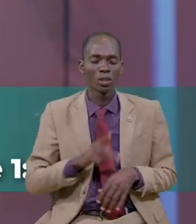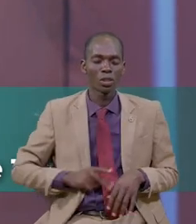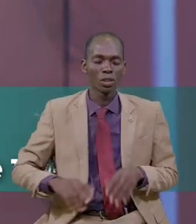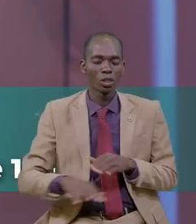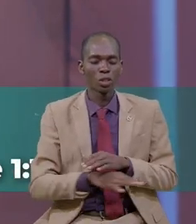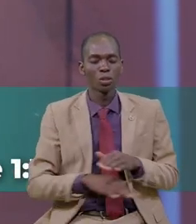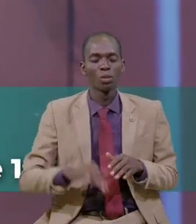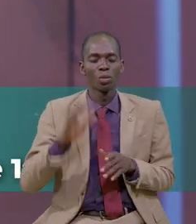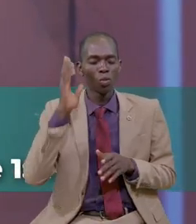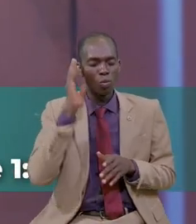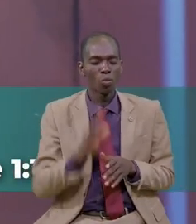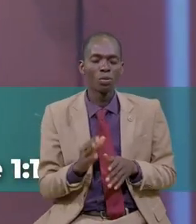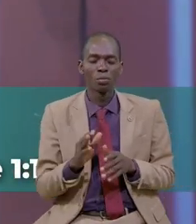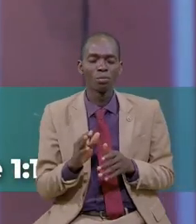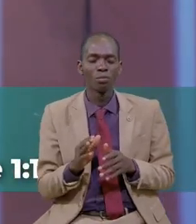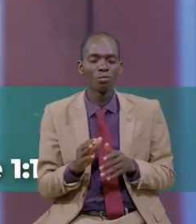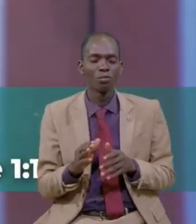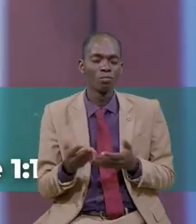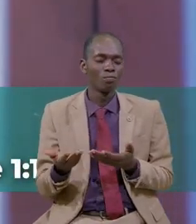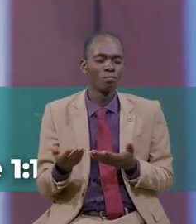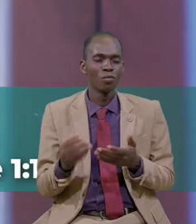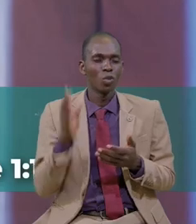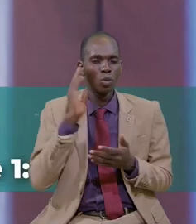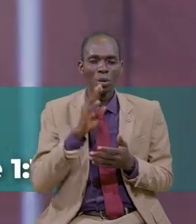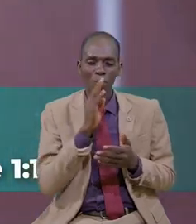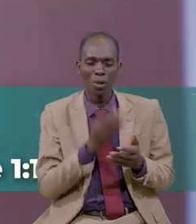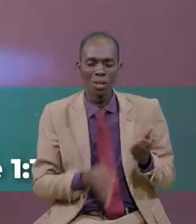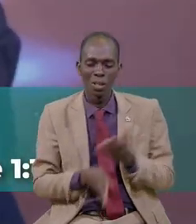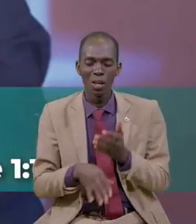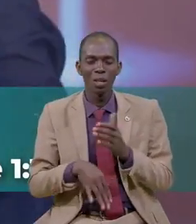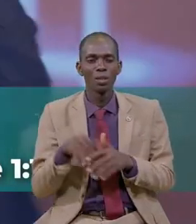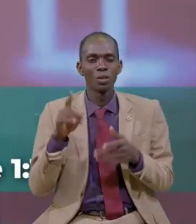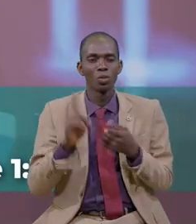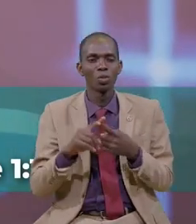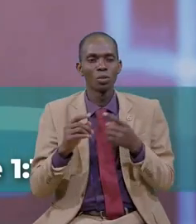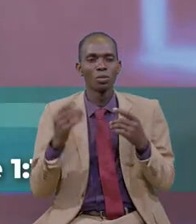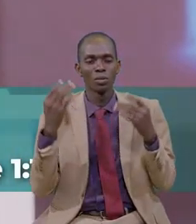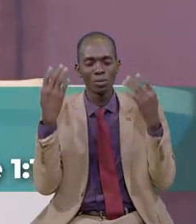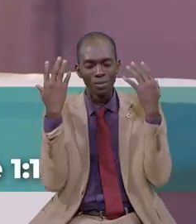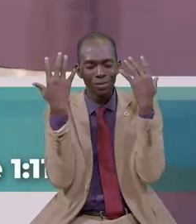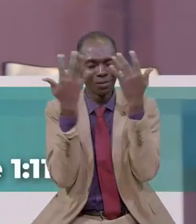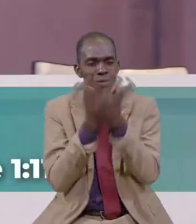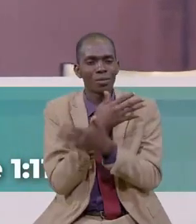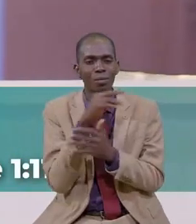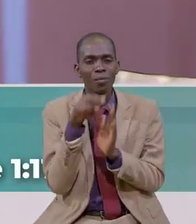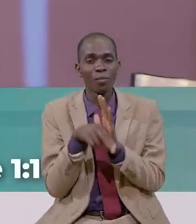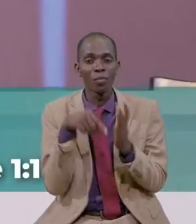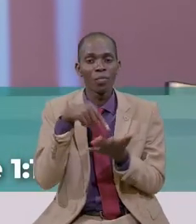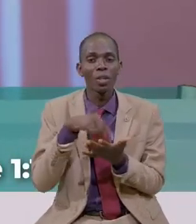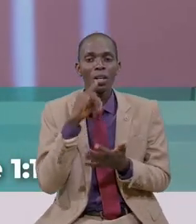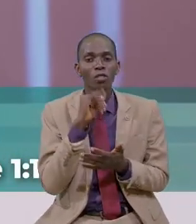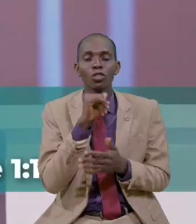imparti dans leur vie. Mais les filles du royaume seront jetées dans les ténèbres du dehors. Ça, ce n'est pas Paul, ce n'est pas